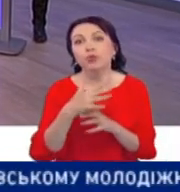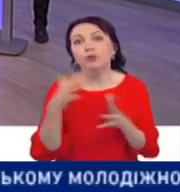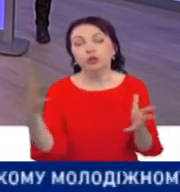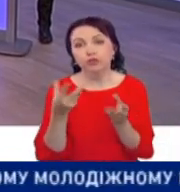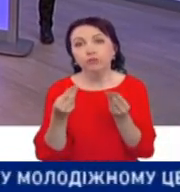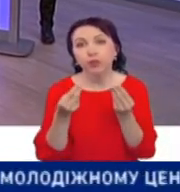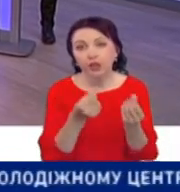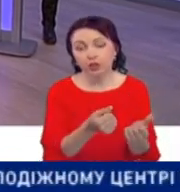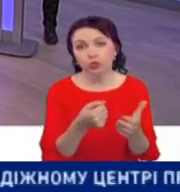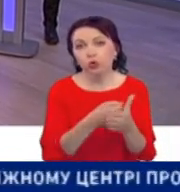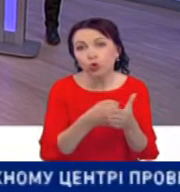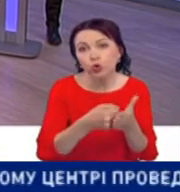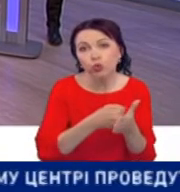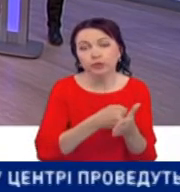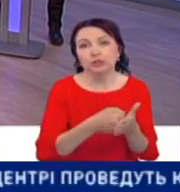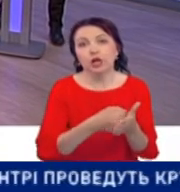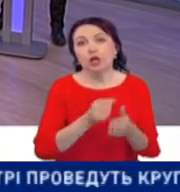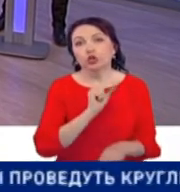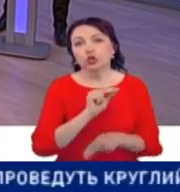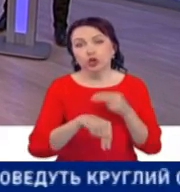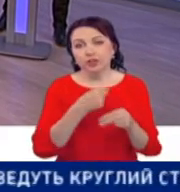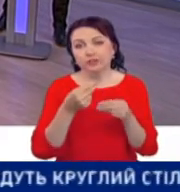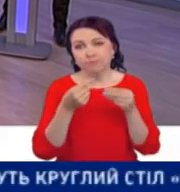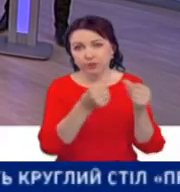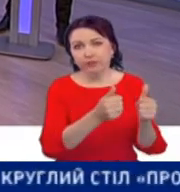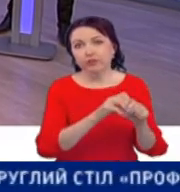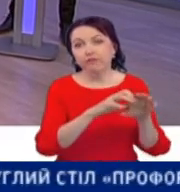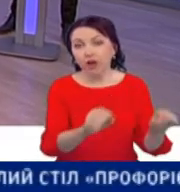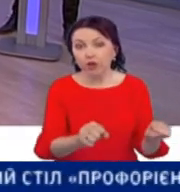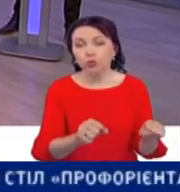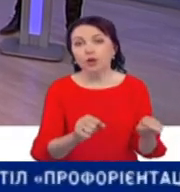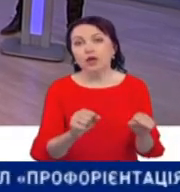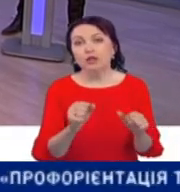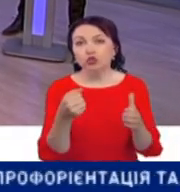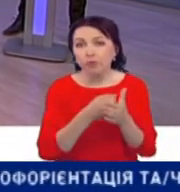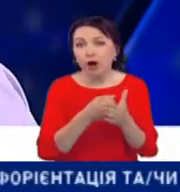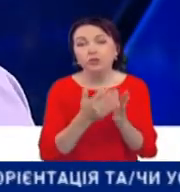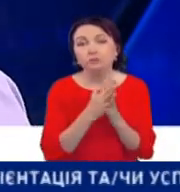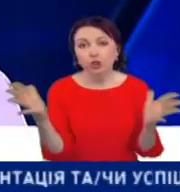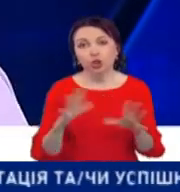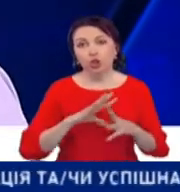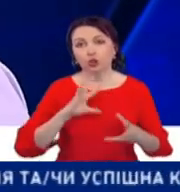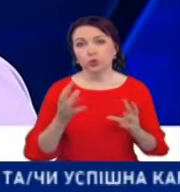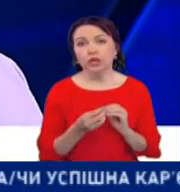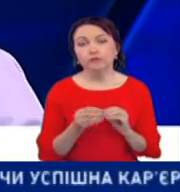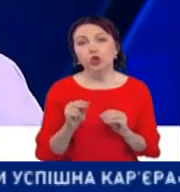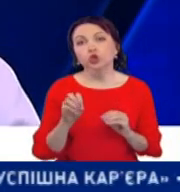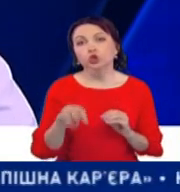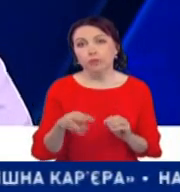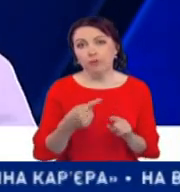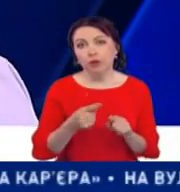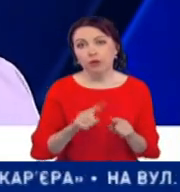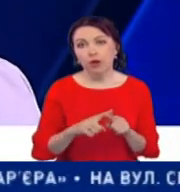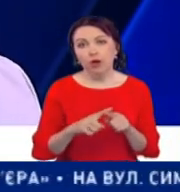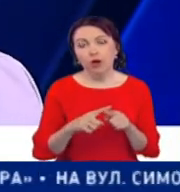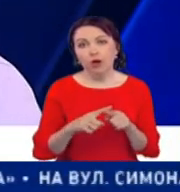та шляхом впливу на владу домагатись більших результатів, там, ніж це зроблять просто